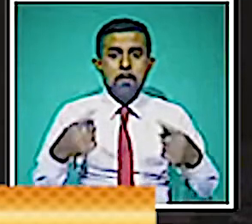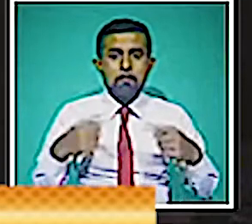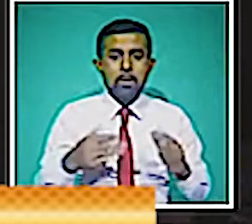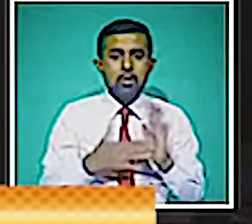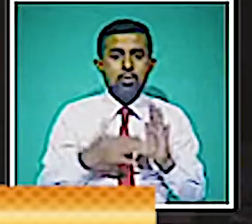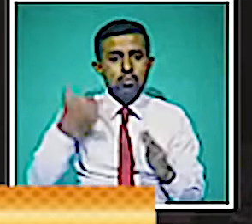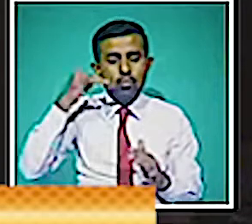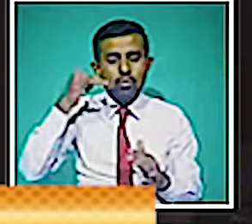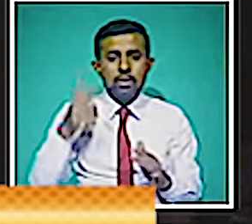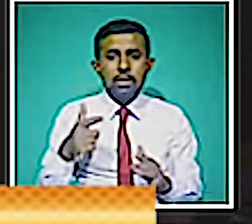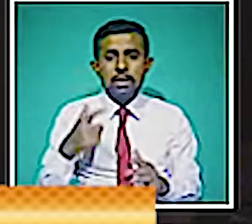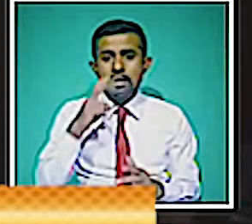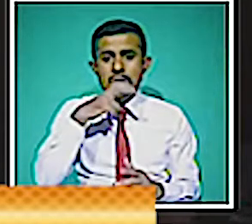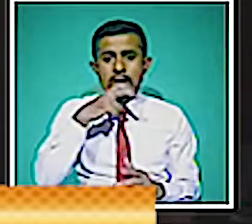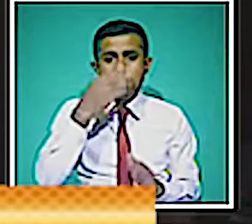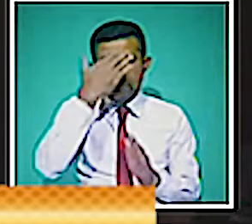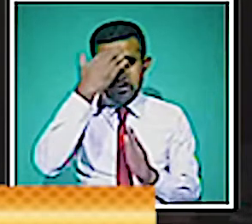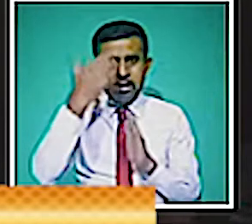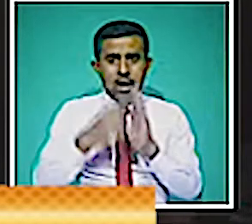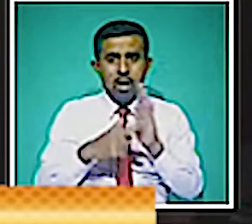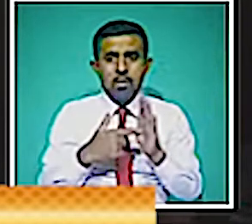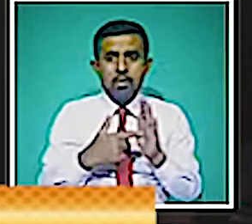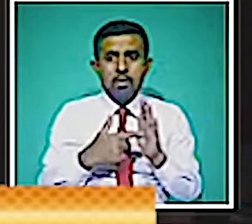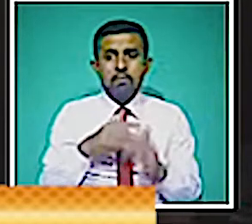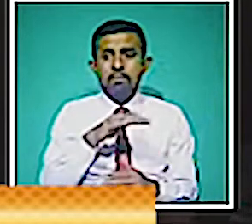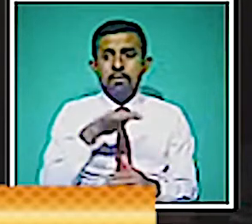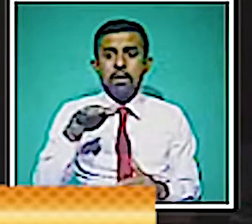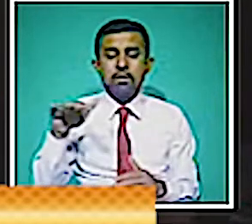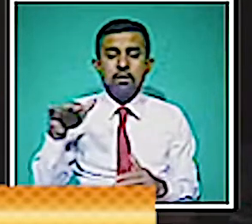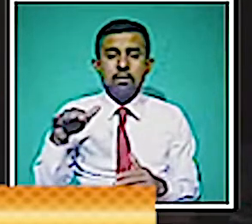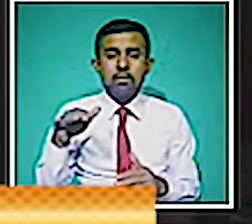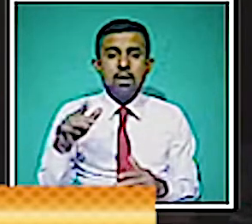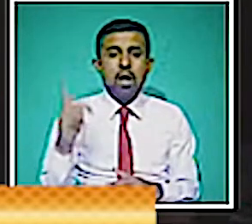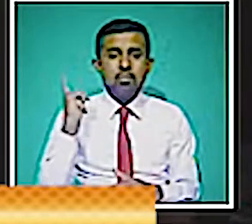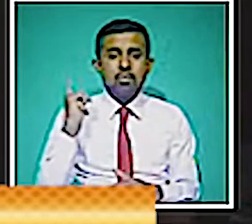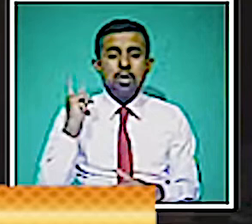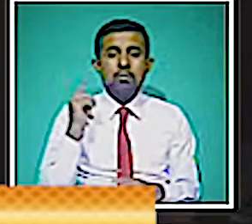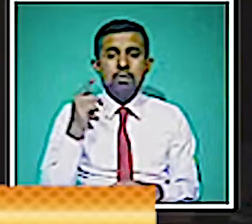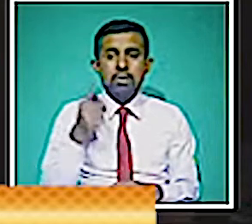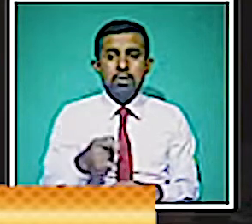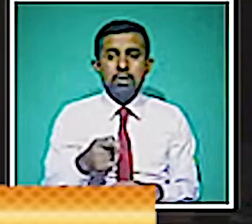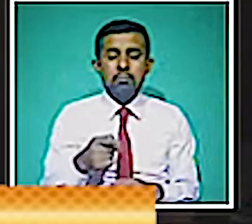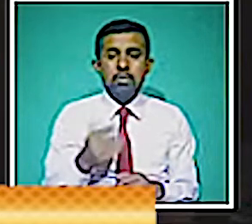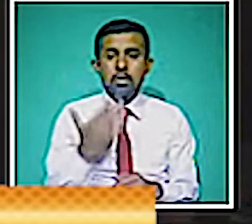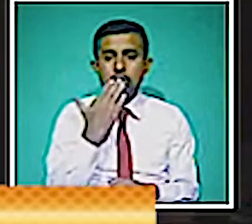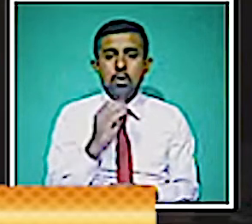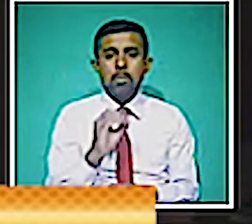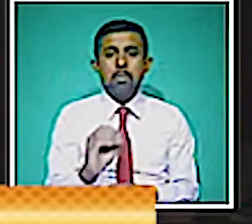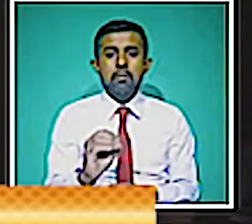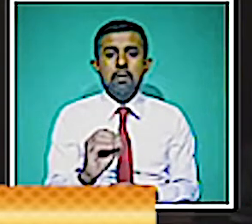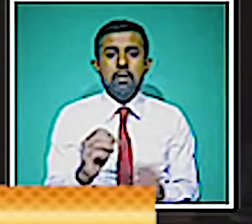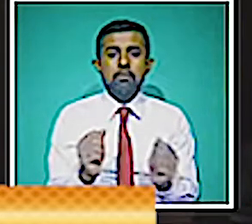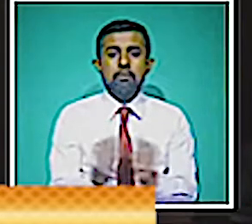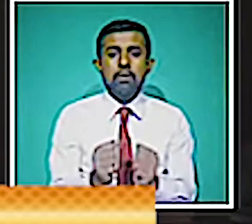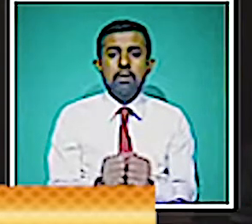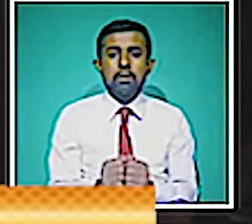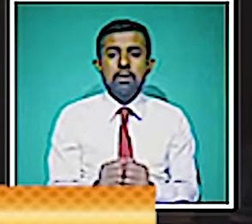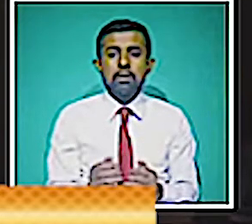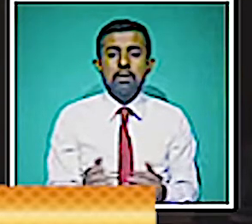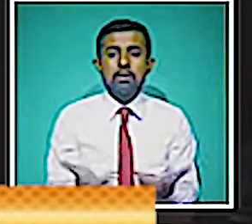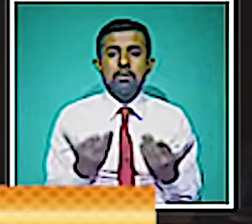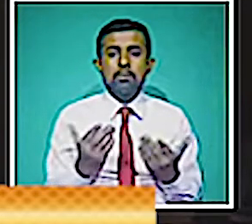யாழ்ப்பாணத்தினுடைய சில பகுதிகளிலும் இராணுவம் இந்த முன்பள்ளிகளை நடத்துகிறது. இராணுவத்தினுடைய சிஎஸ்டி பிரிவுக்குள்ளால் சிவில் செக்யூரிட்டி